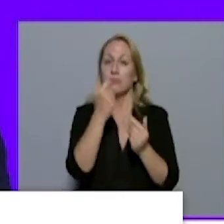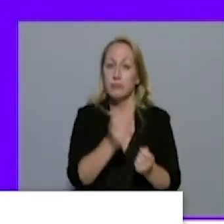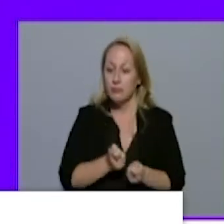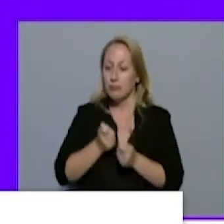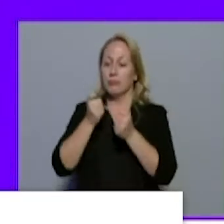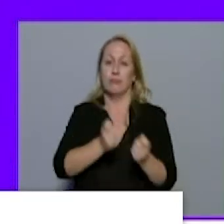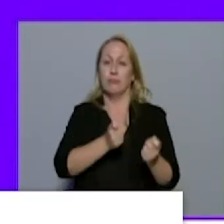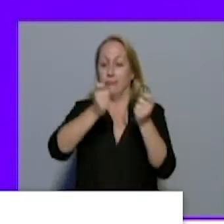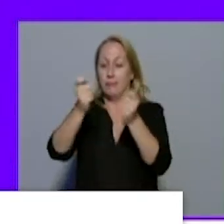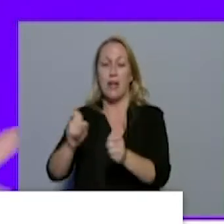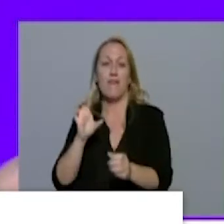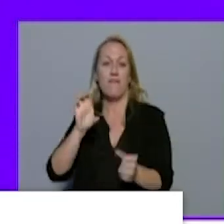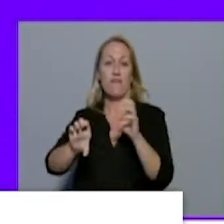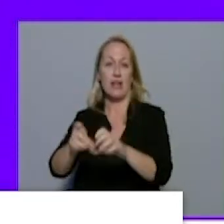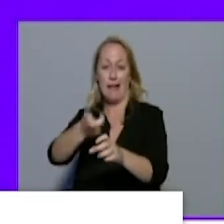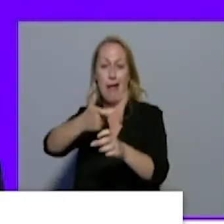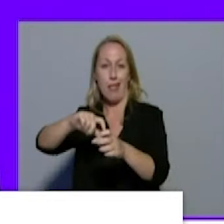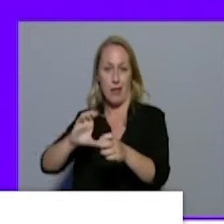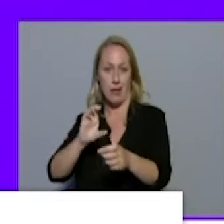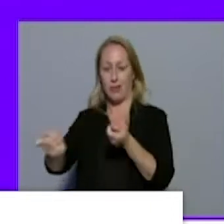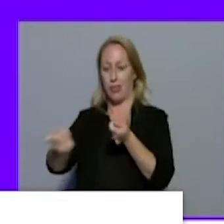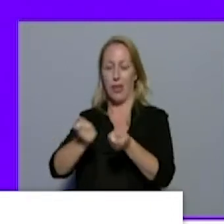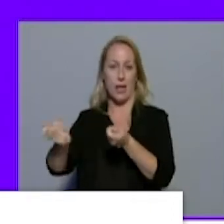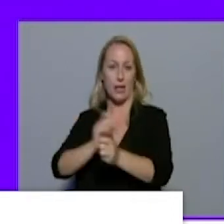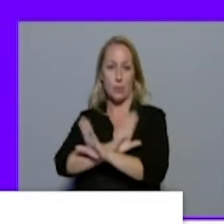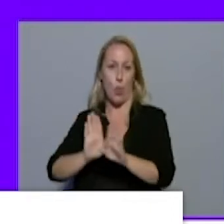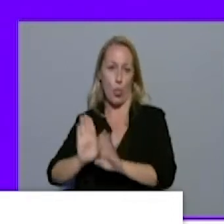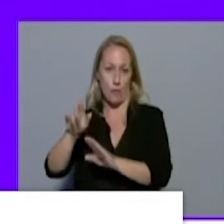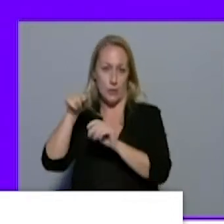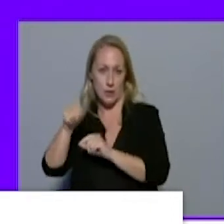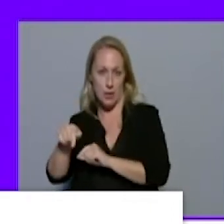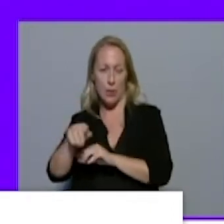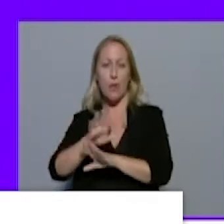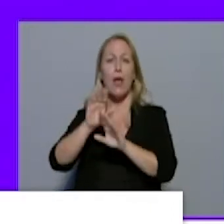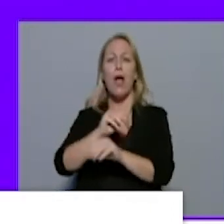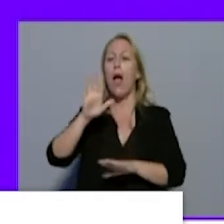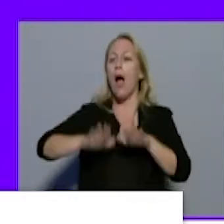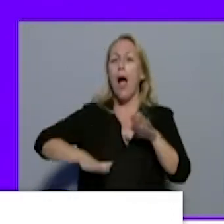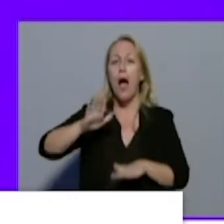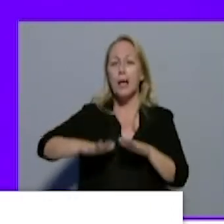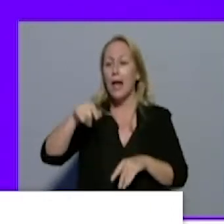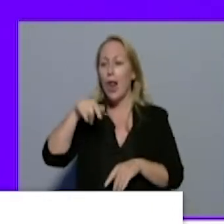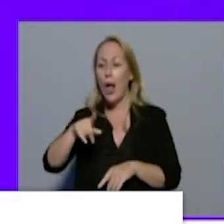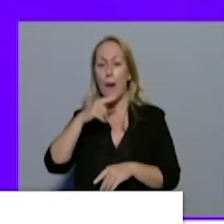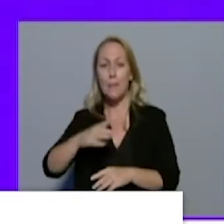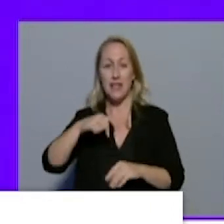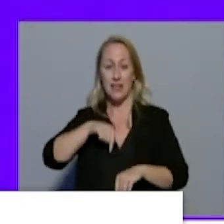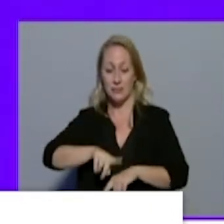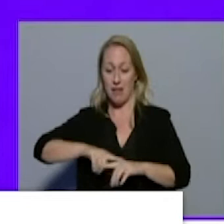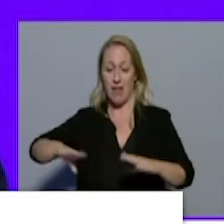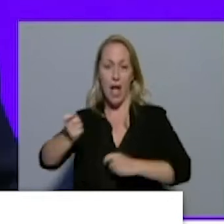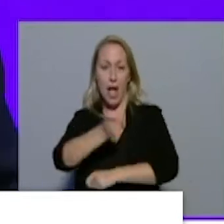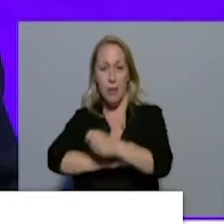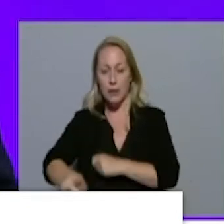funds που εκποιούν με σημαντικό περιθώριο κέρδους της περιουσίας των υπερχρεωμένων ελληνικών